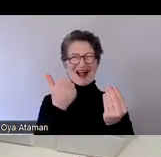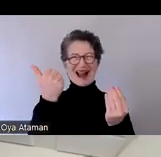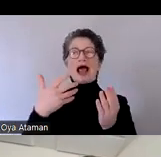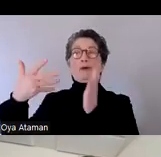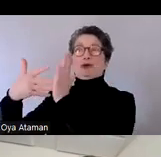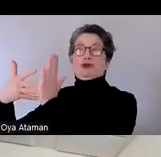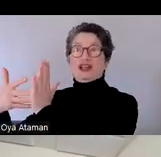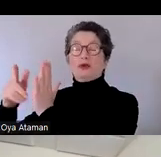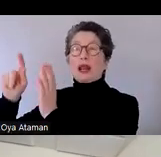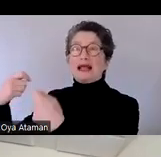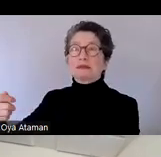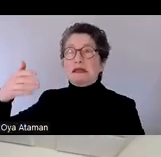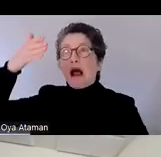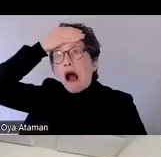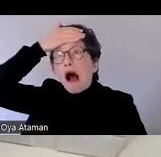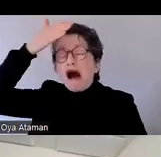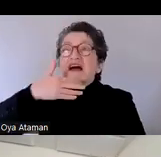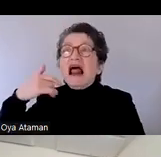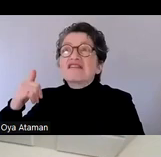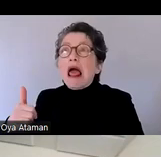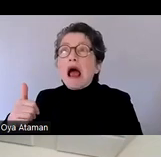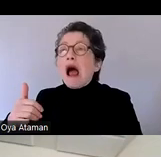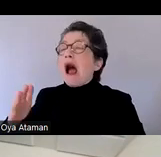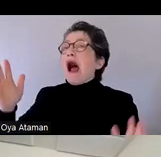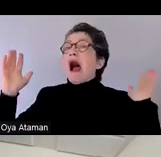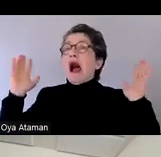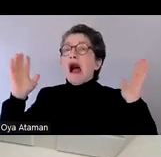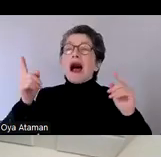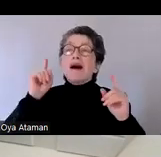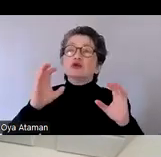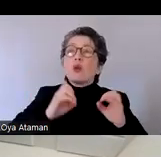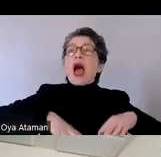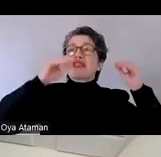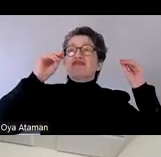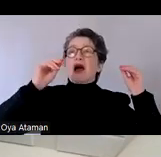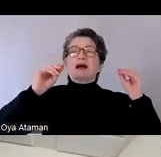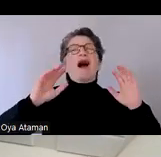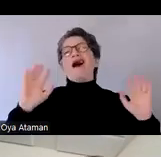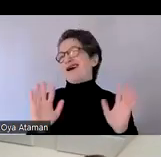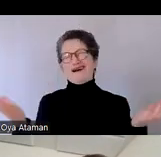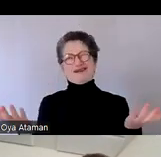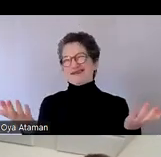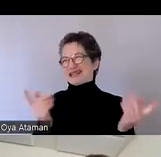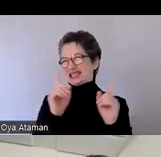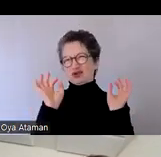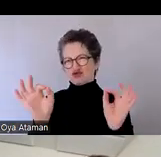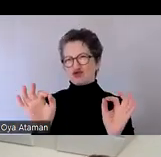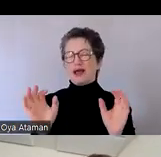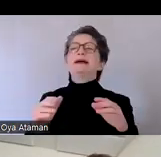Ergebnis, da gibt es noch so viele Fehler drin, eigentlich müsste man wieder von vorne anfangen. Und die Idee ist, dass man eben auch